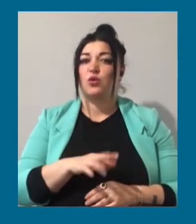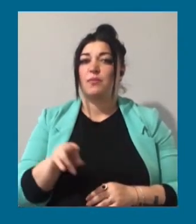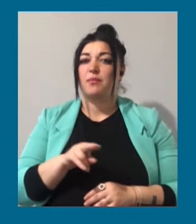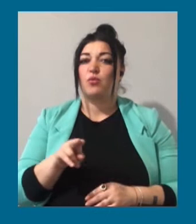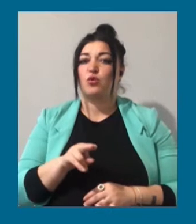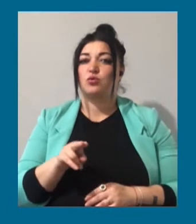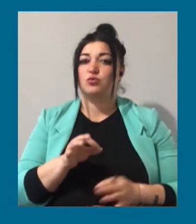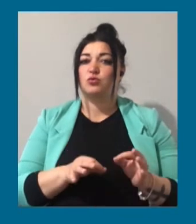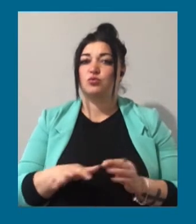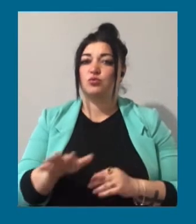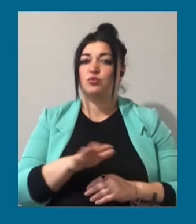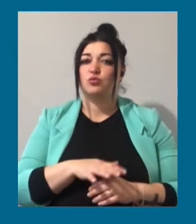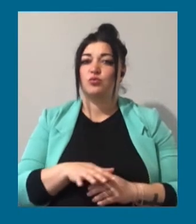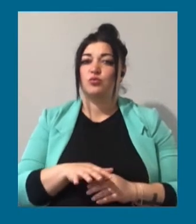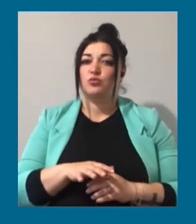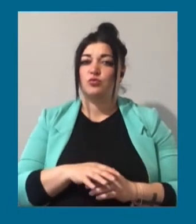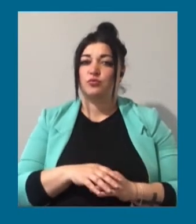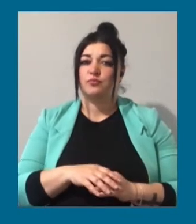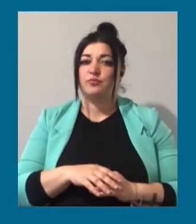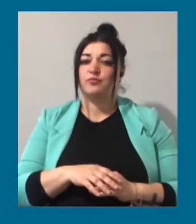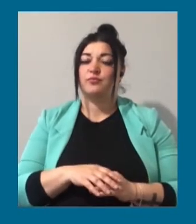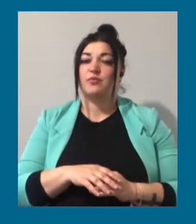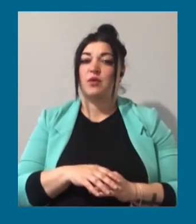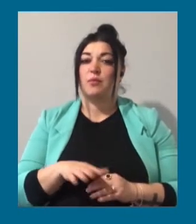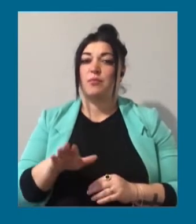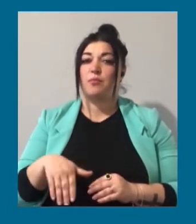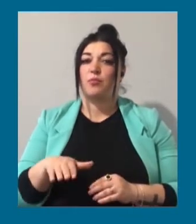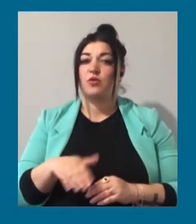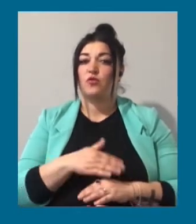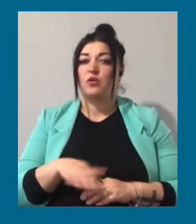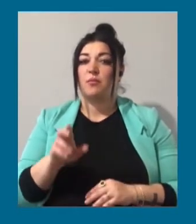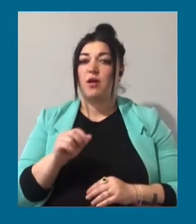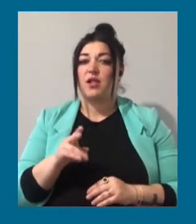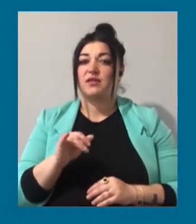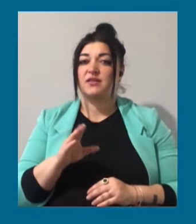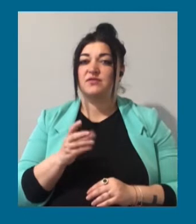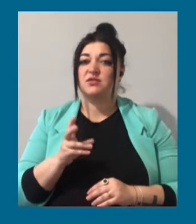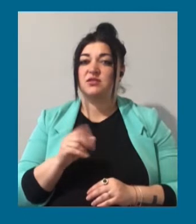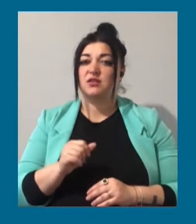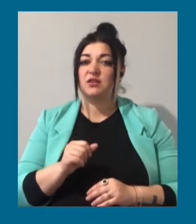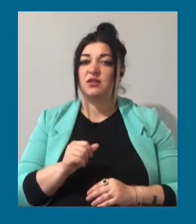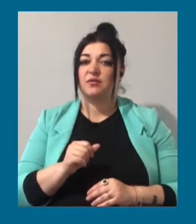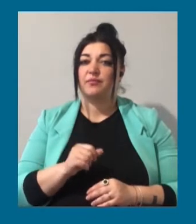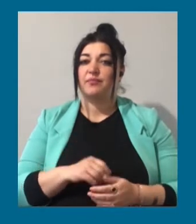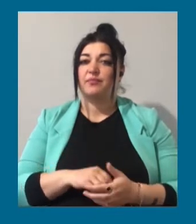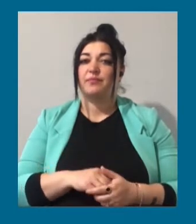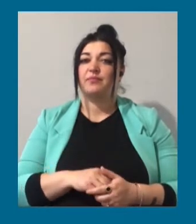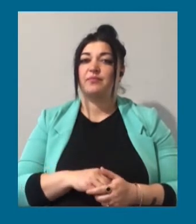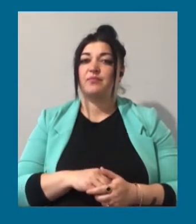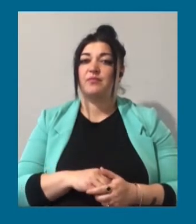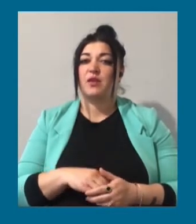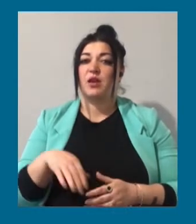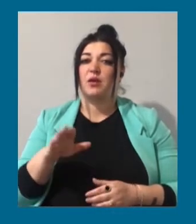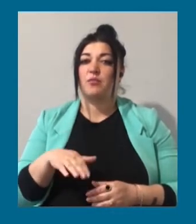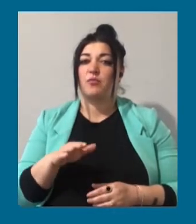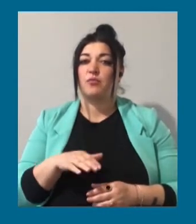від Маловського до Червонослобідської, потім вулиця Балківська від Краснослобідської до Пересвітських мостів, потім було